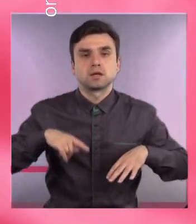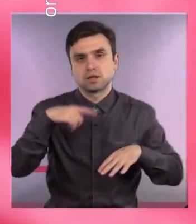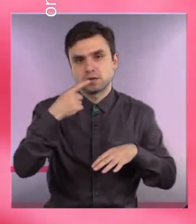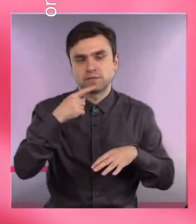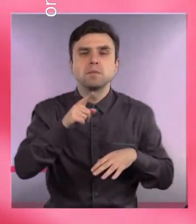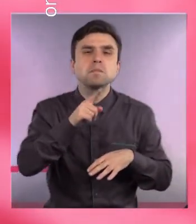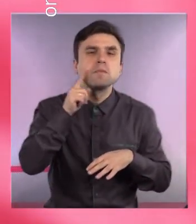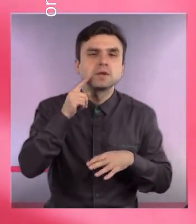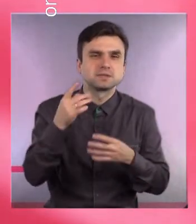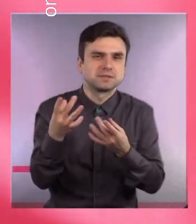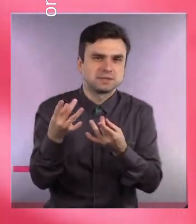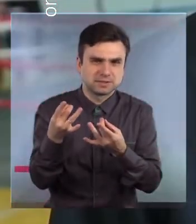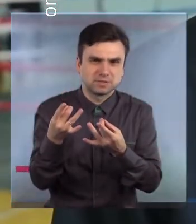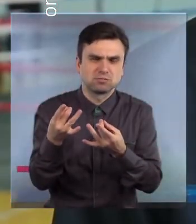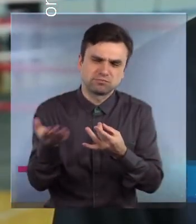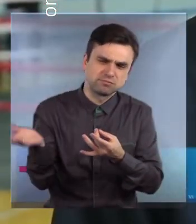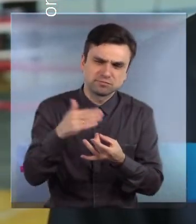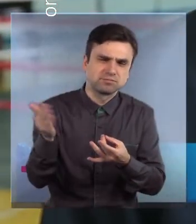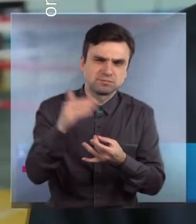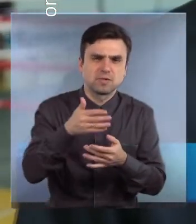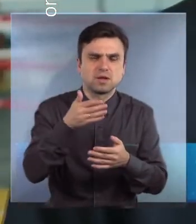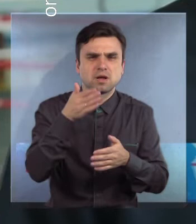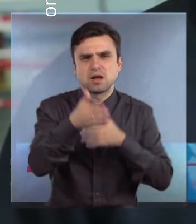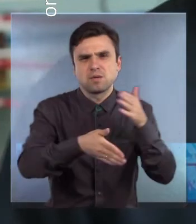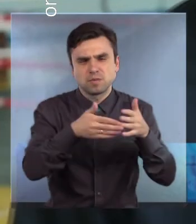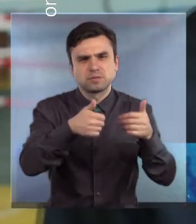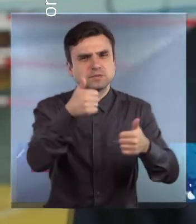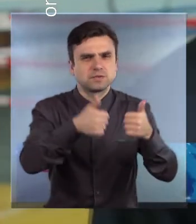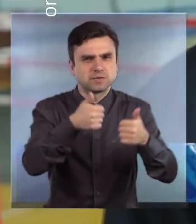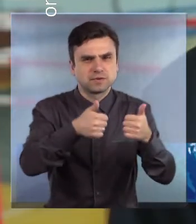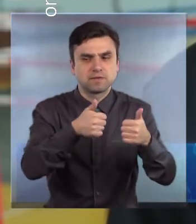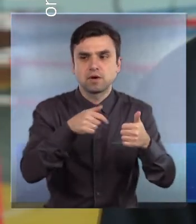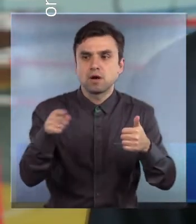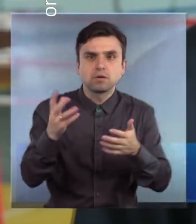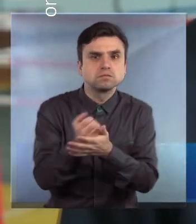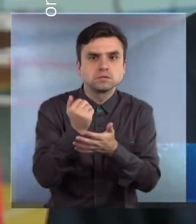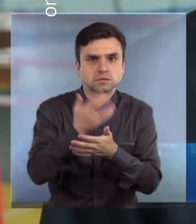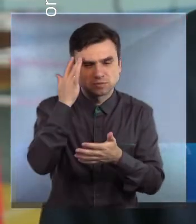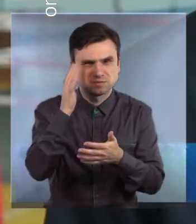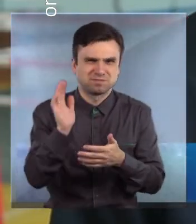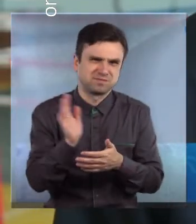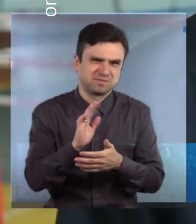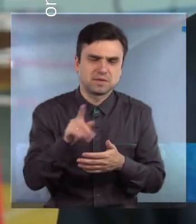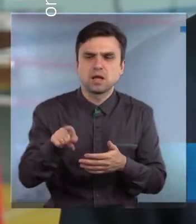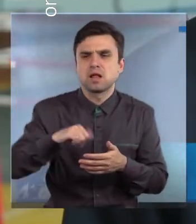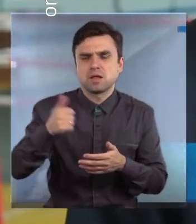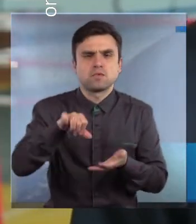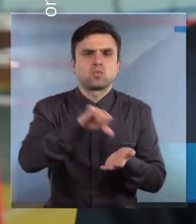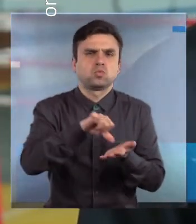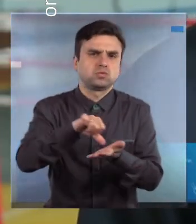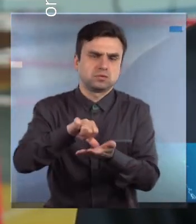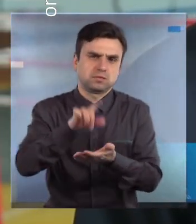Тому важливим був процес, а не перемога. Від сьогоднішніх поєдинків ми, звісно,